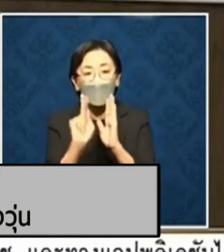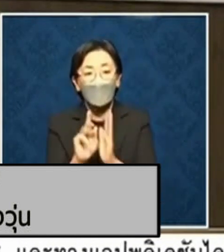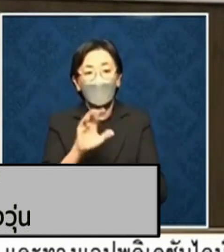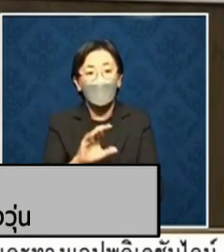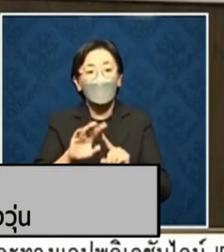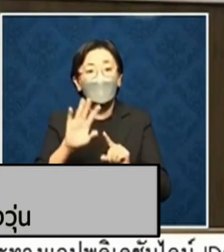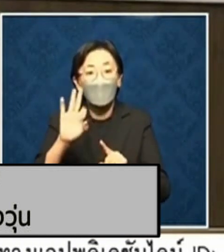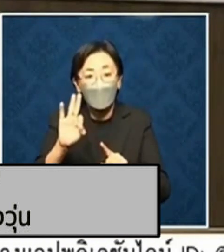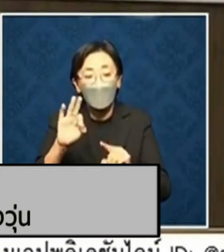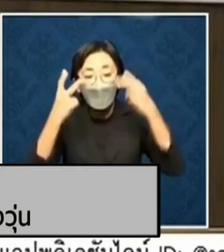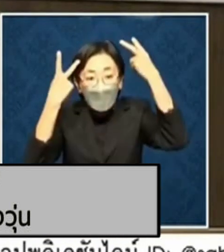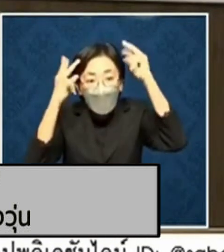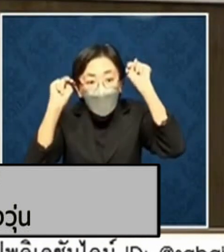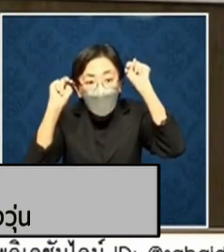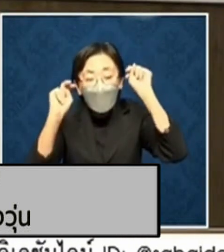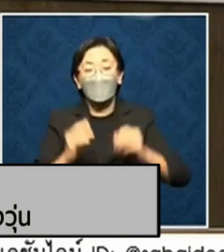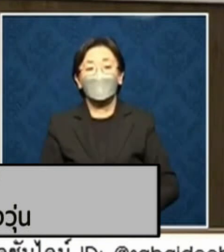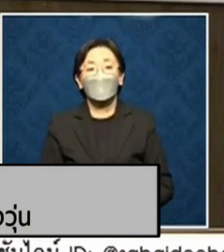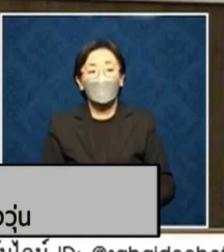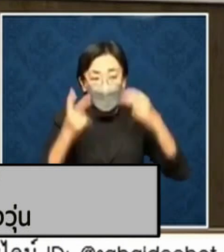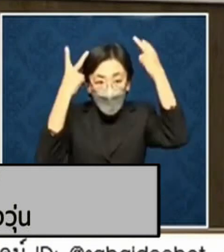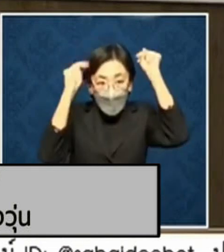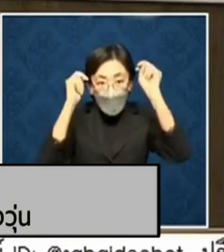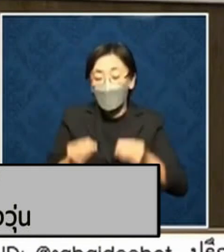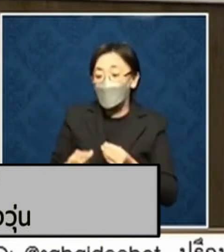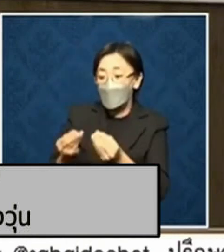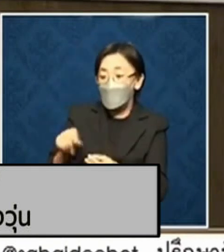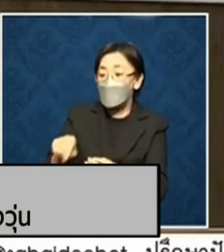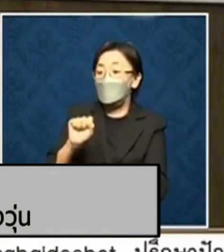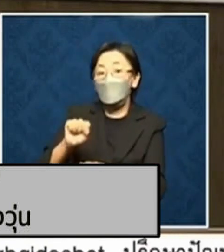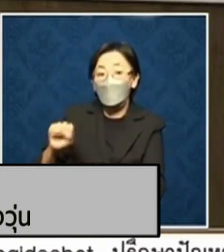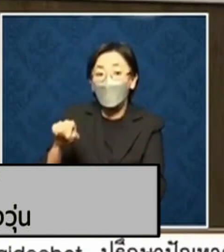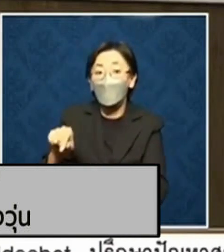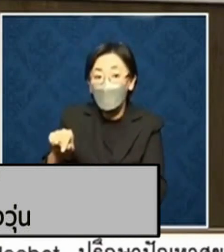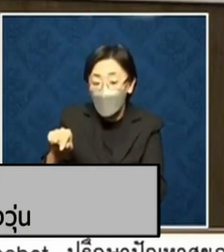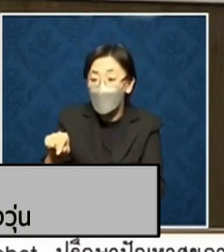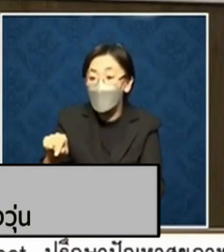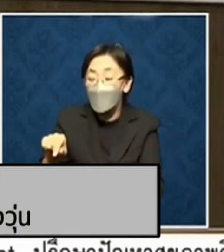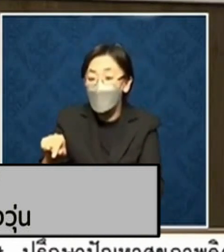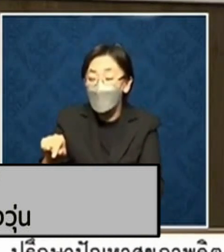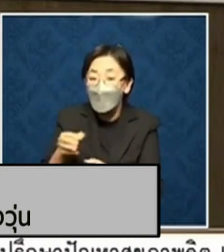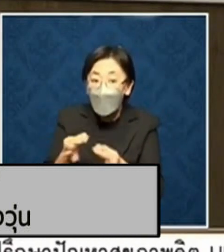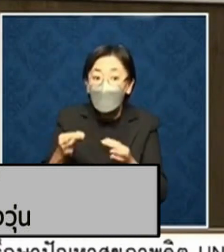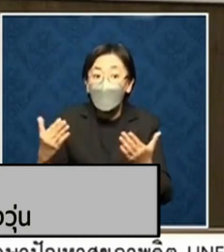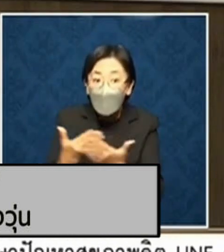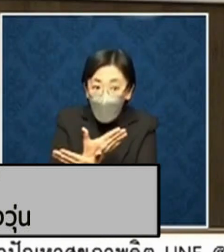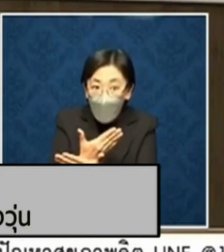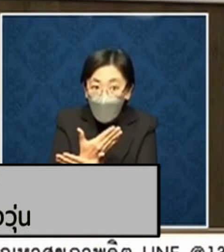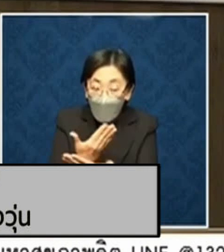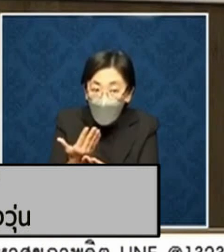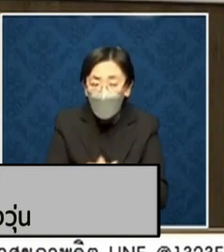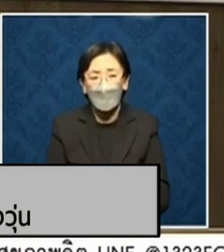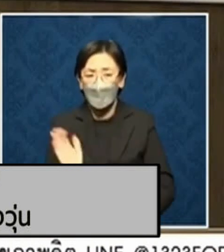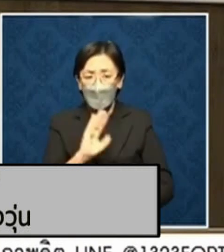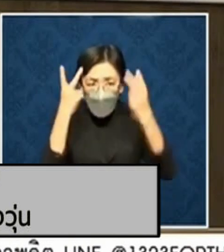นายกดีครับท่านจะมอบหมายให้ท่านสมาชิกสภาผู้แทนราษฎรตอบแทนท่านหรือไม่ ท่านสนับสนุน จริงๆแล้วท่านต้องเป็นคนตอบ